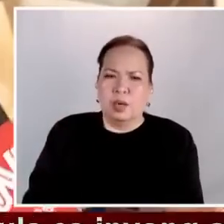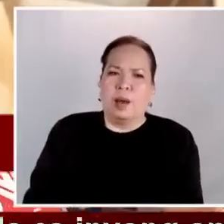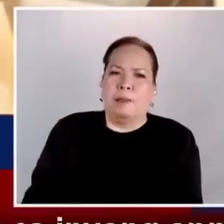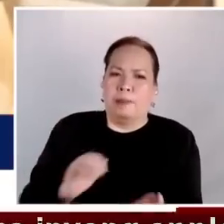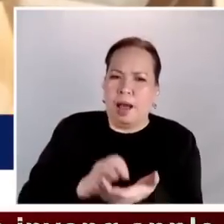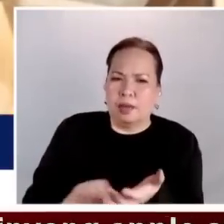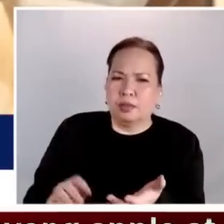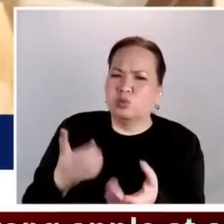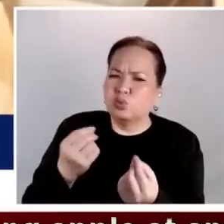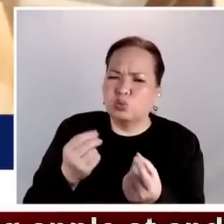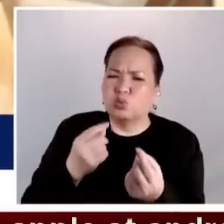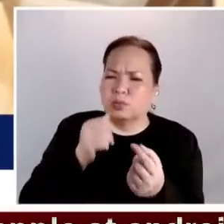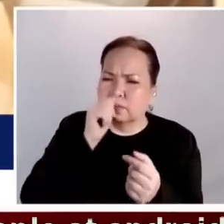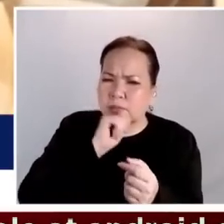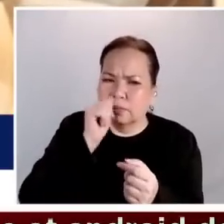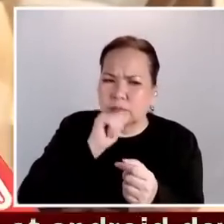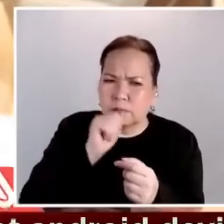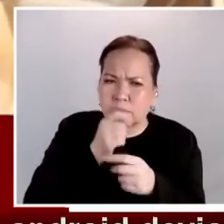diligence.